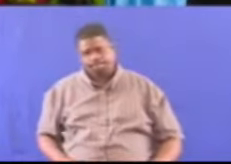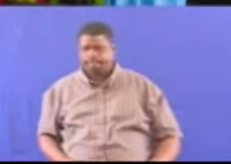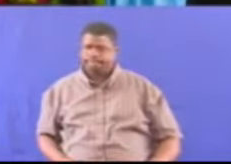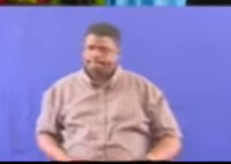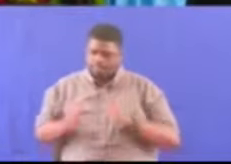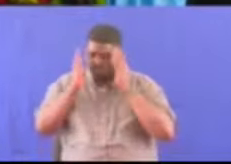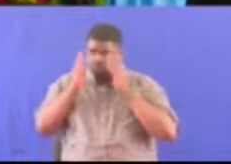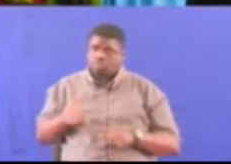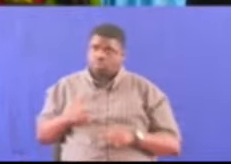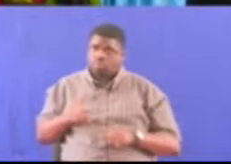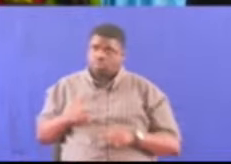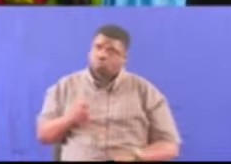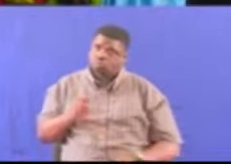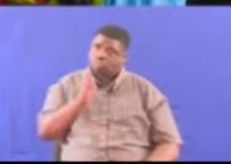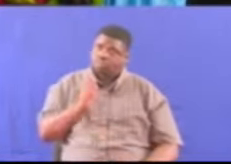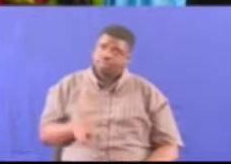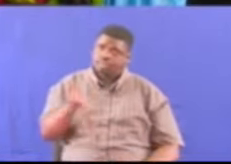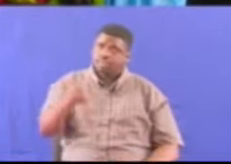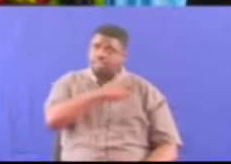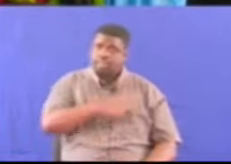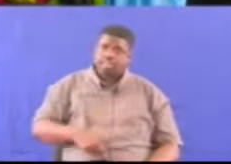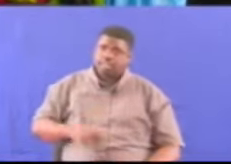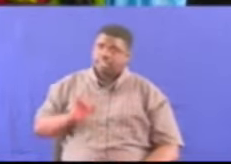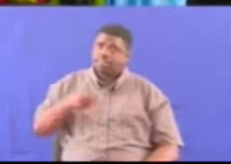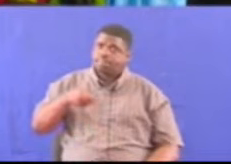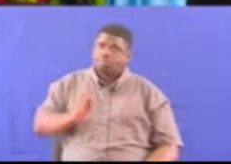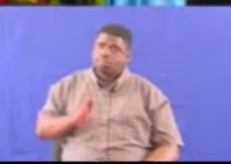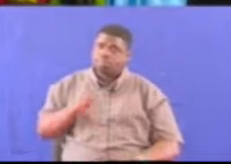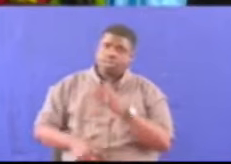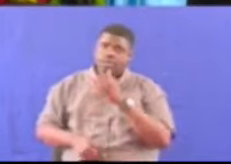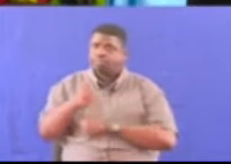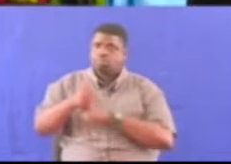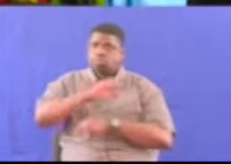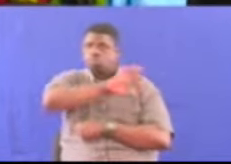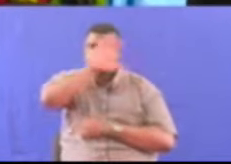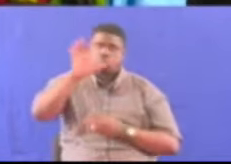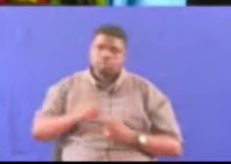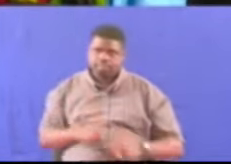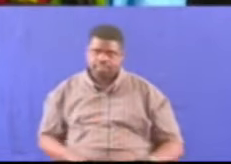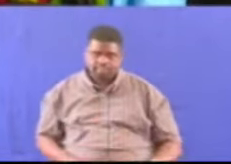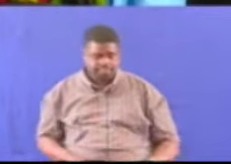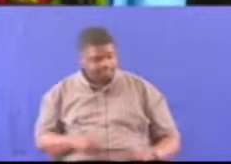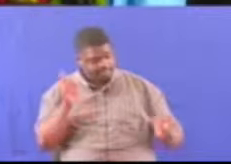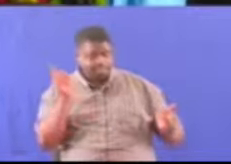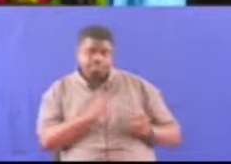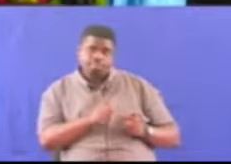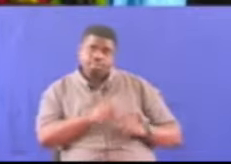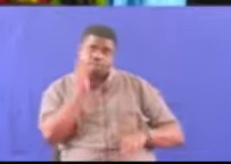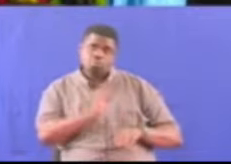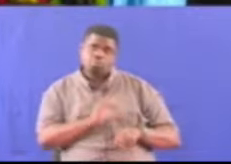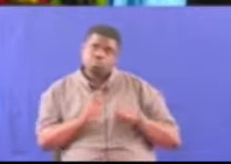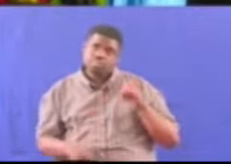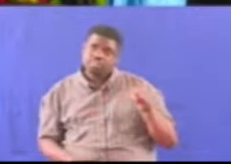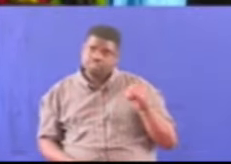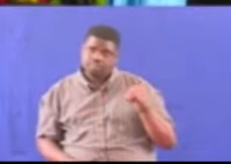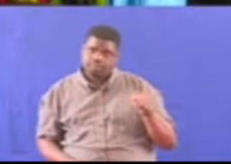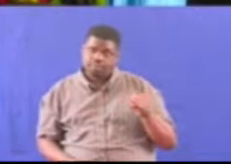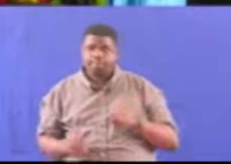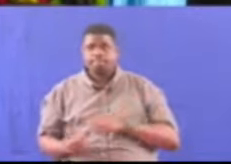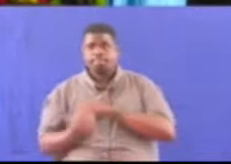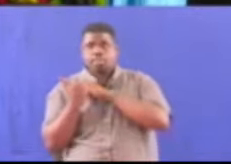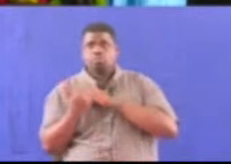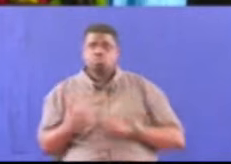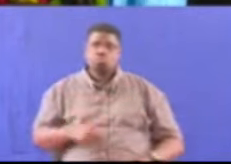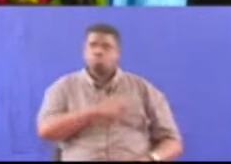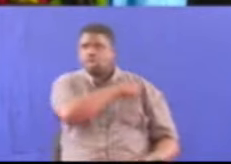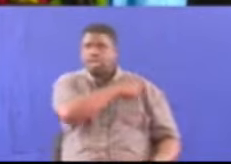Mkuu, Mheshimiwa Spika na IPU pamoja na viongozi wote, naomba kwa ufupi nigusie majukumu ya rais